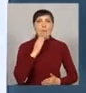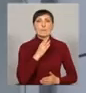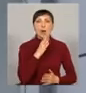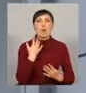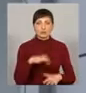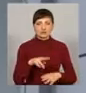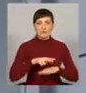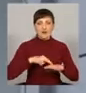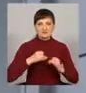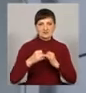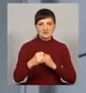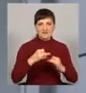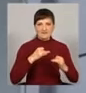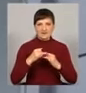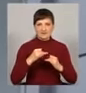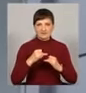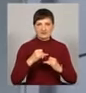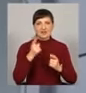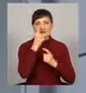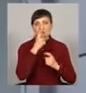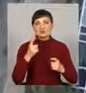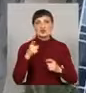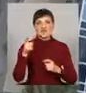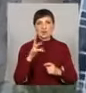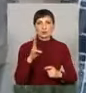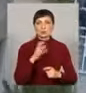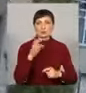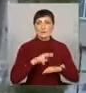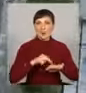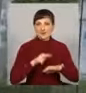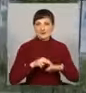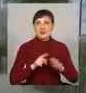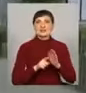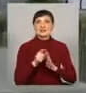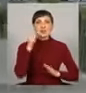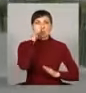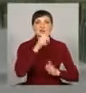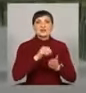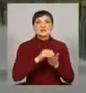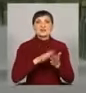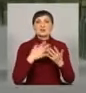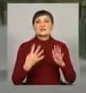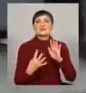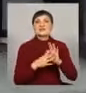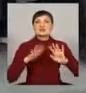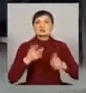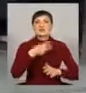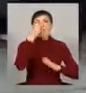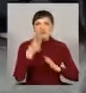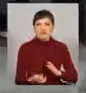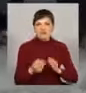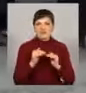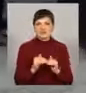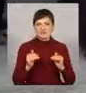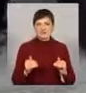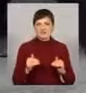провели профилактическую беседу как сообщили в столичном департаменте полиции с начала года зафиксировано 9 случаев падения детей из окон